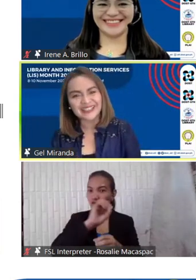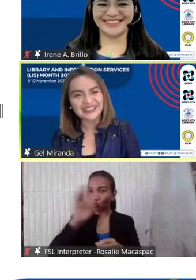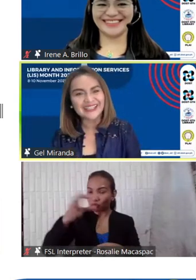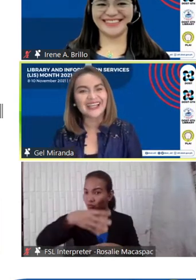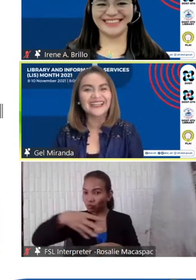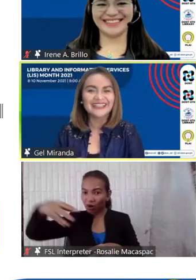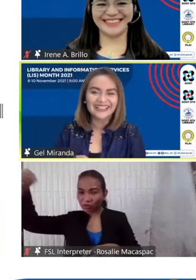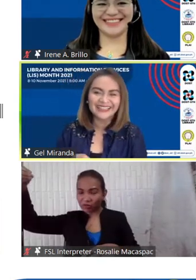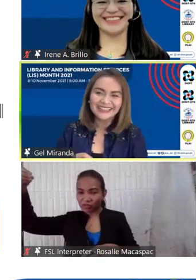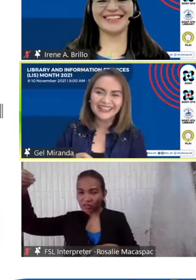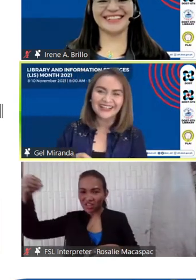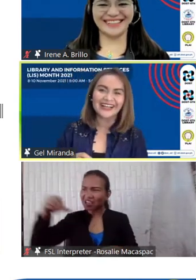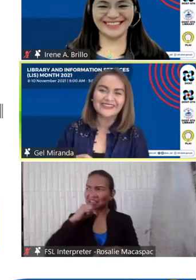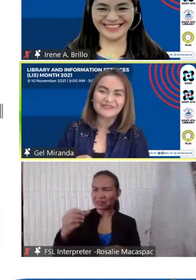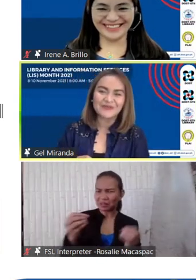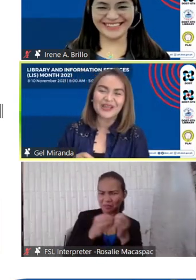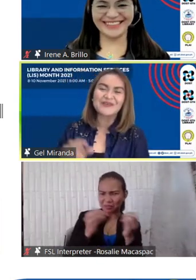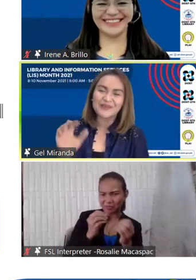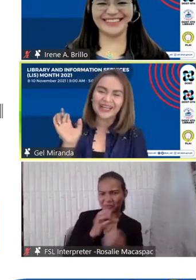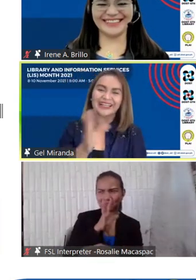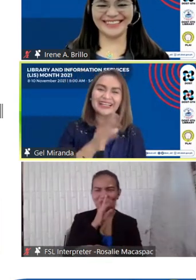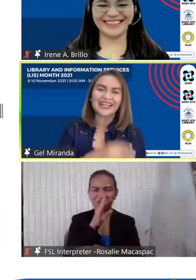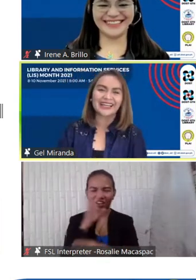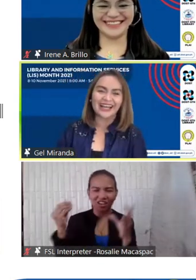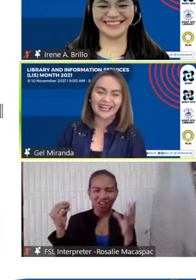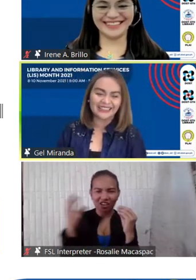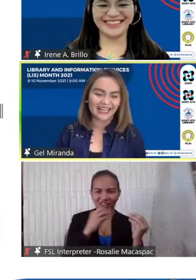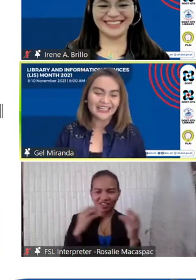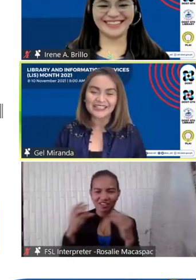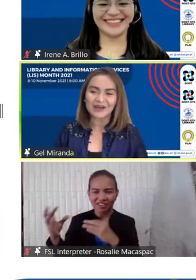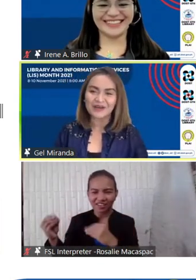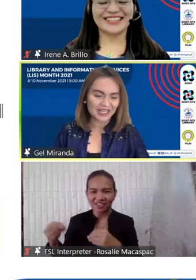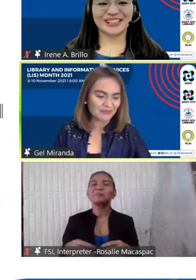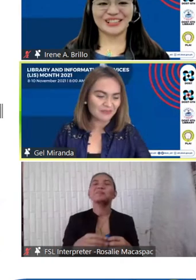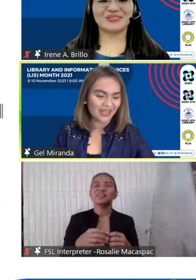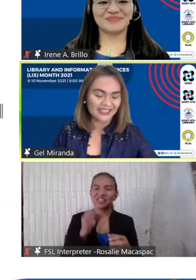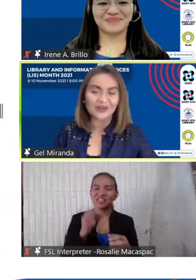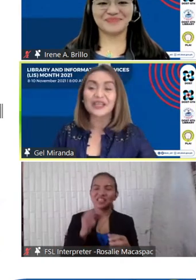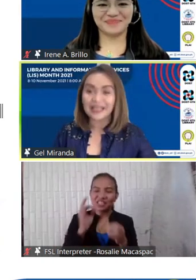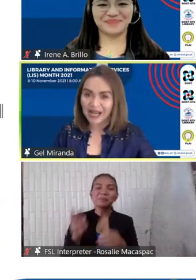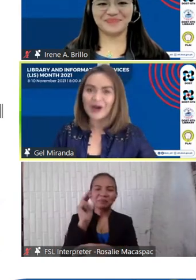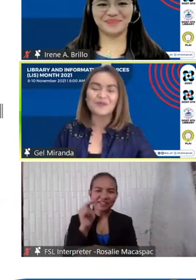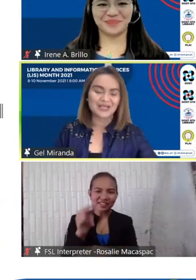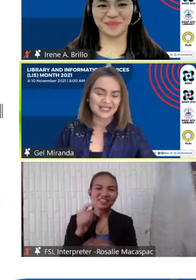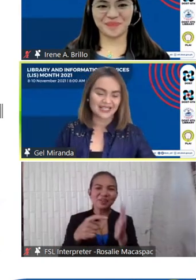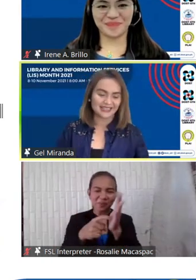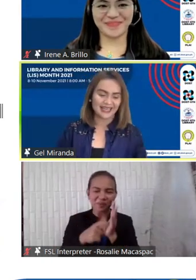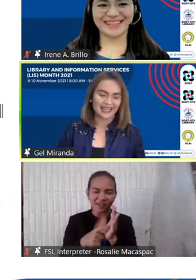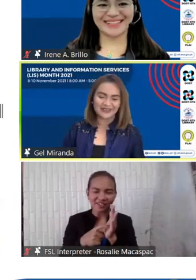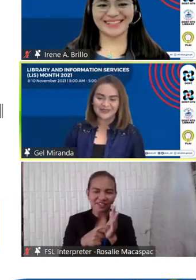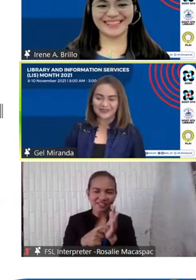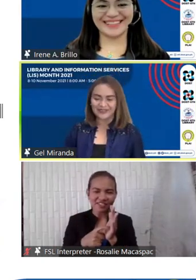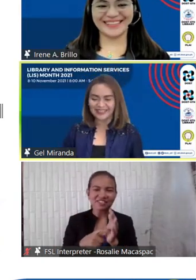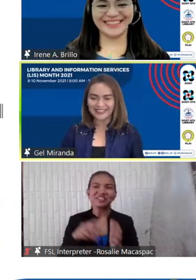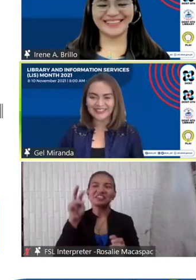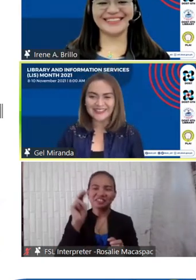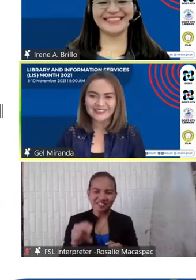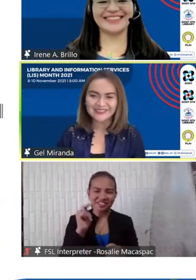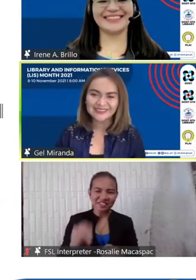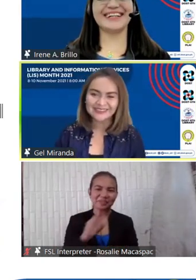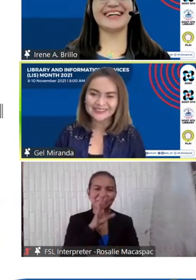ganito kaingay. Ganun po. Pero pagka yun na kailangan na, tawag na ng pagkakataon, kailangan ko magsalita. Ayun po.